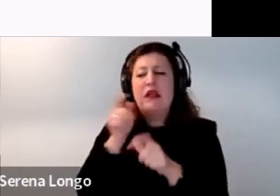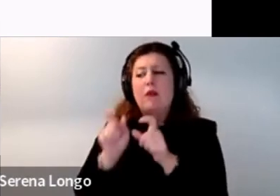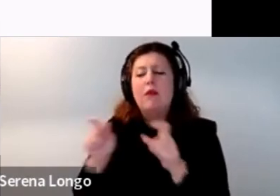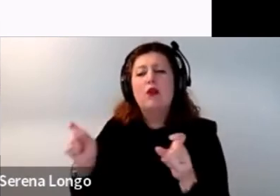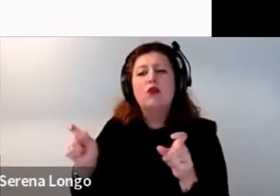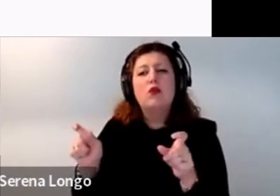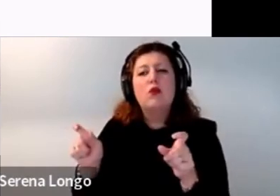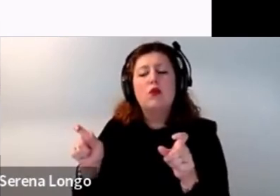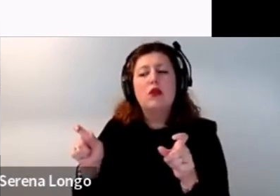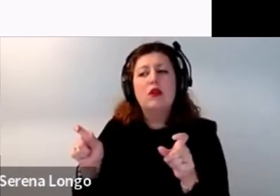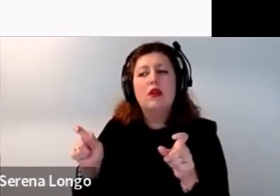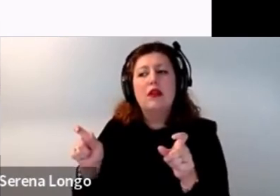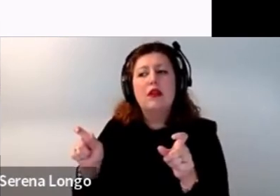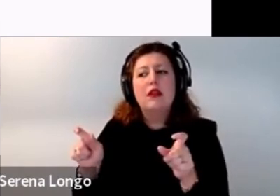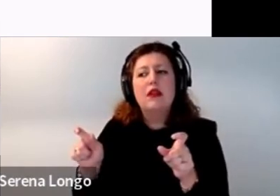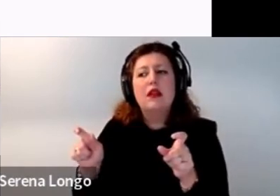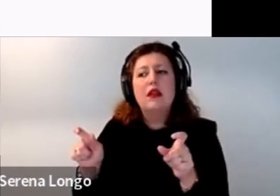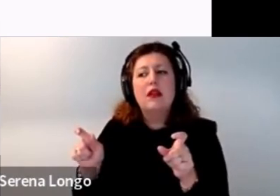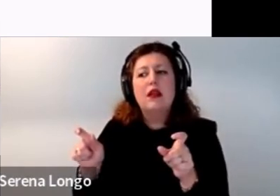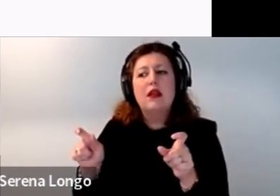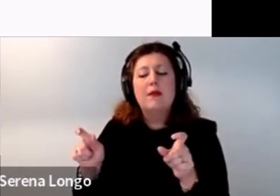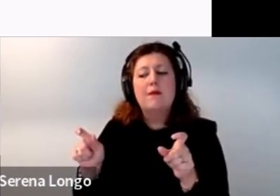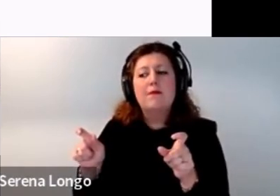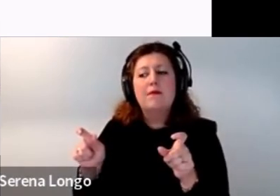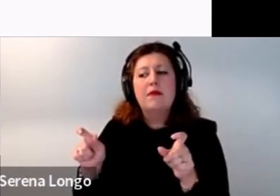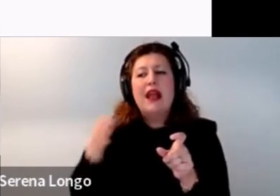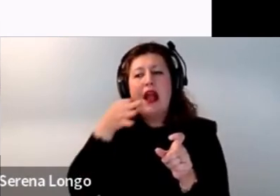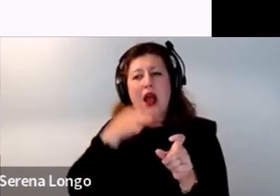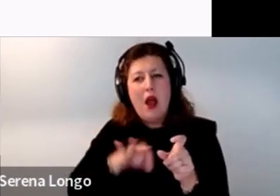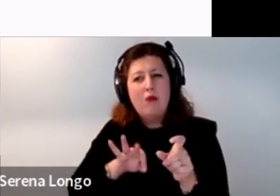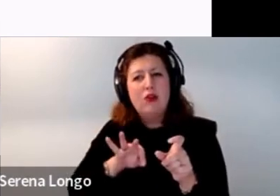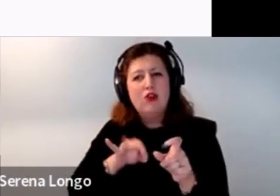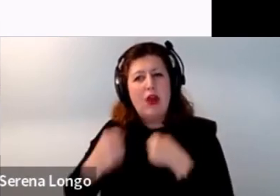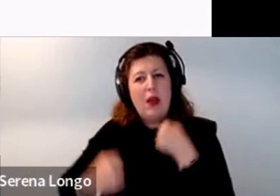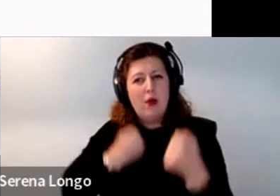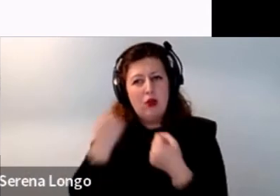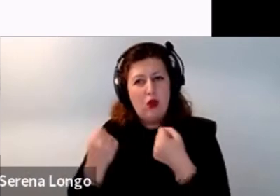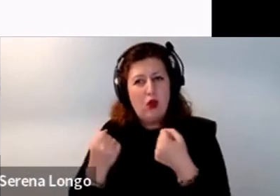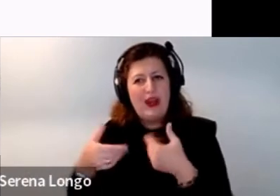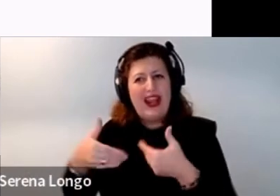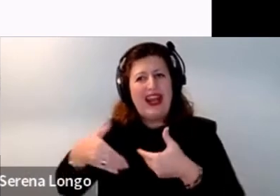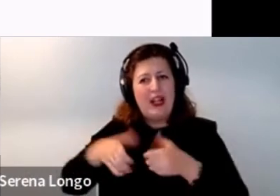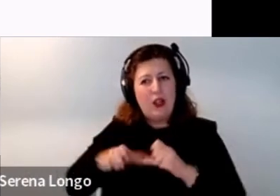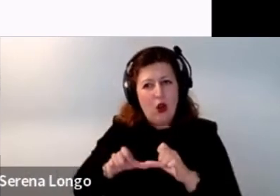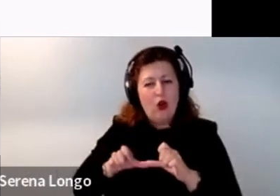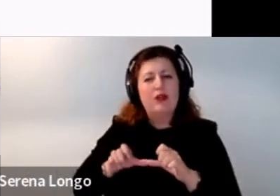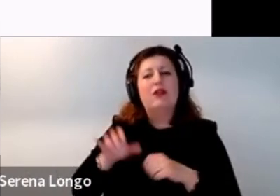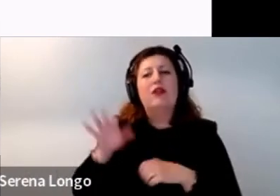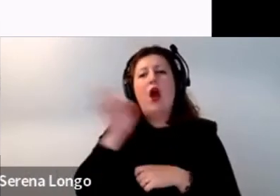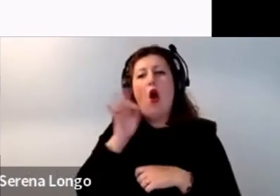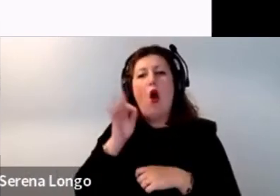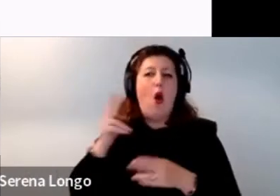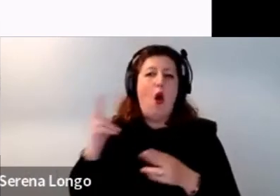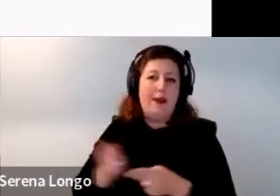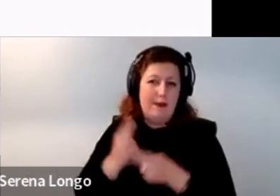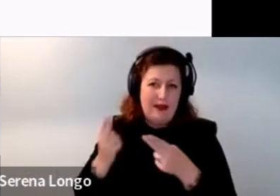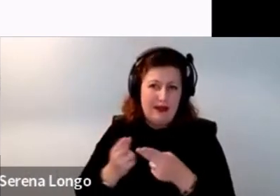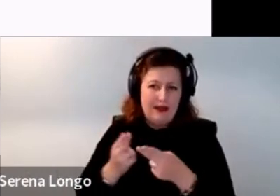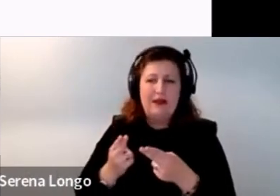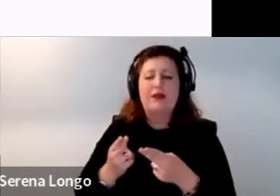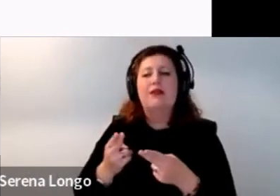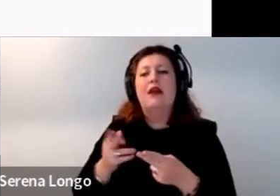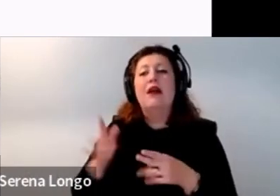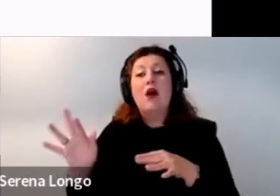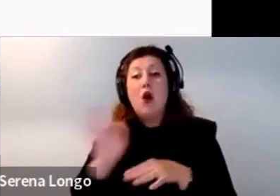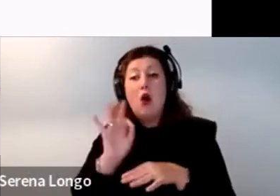con ridotta o impedita capacità motoria o sensoriale di raggiungere